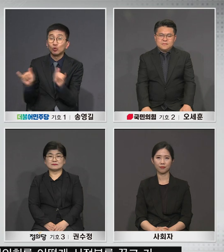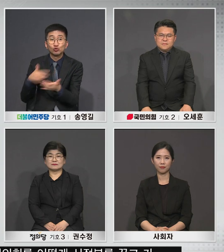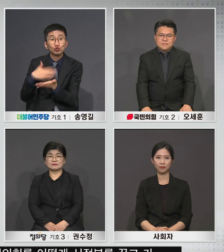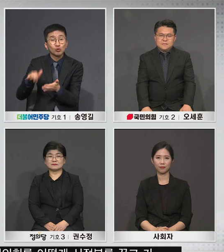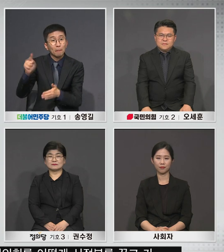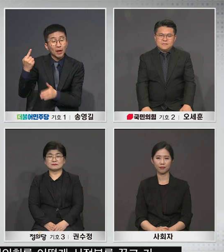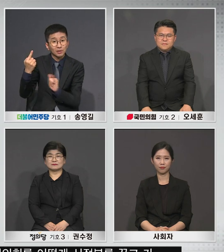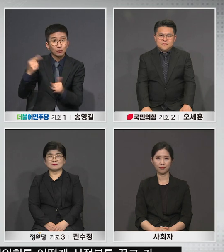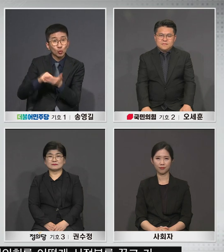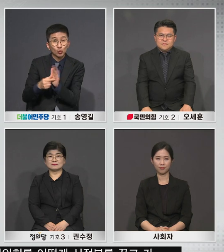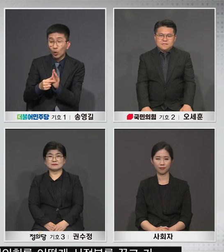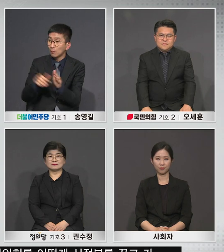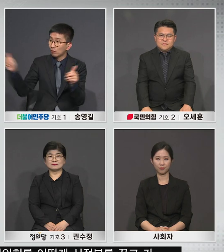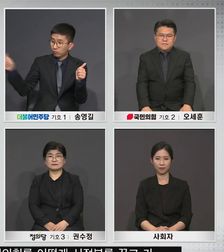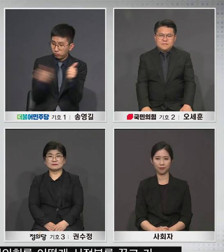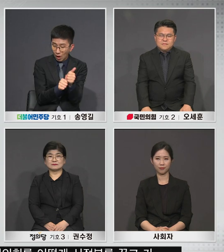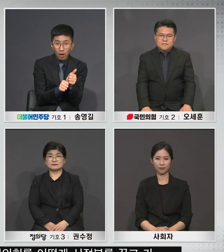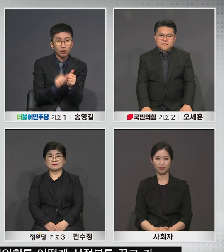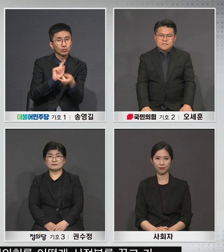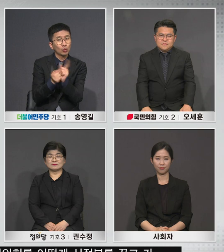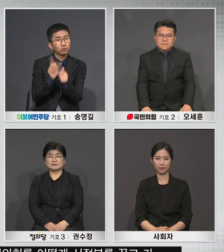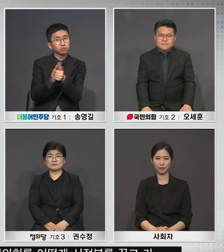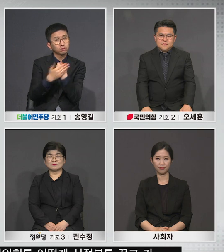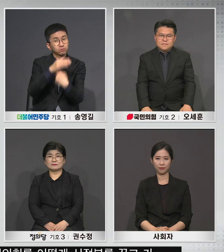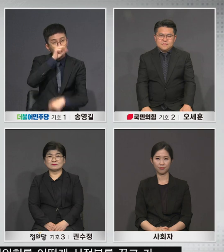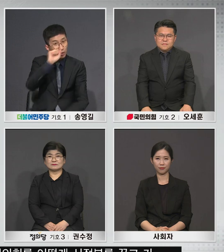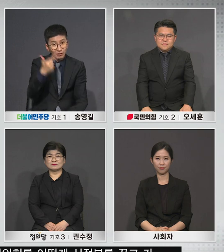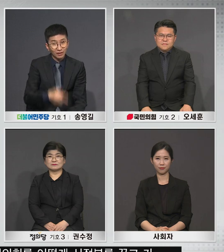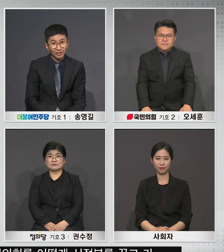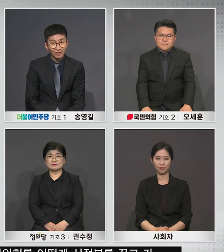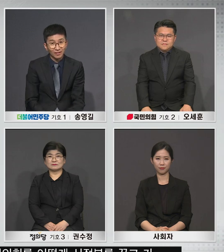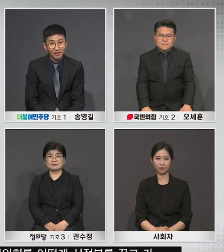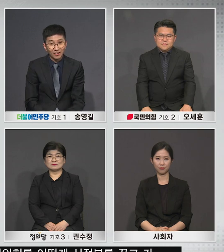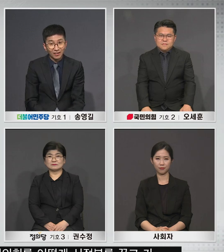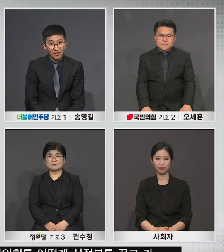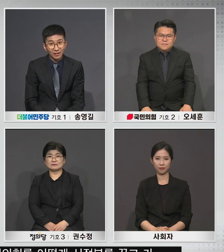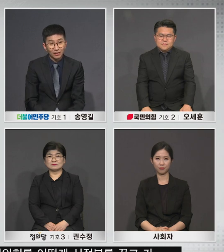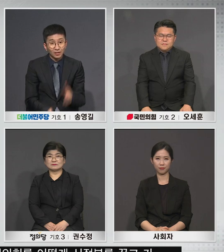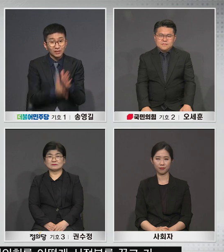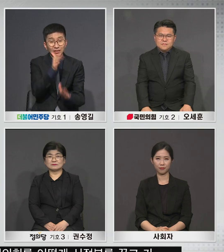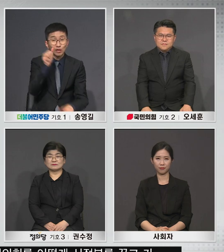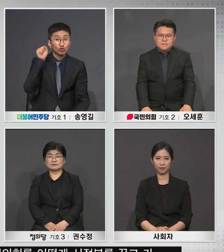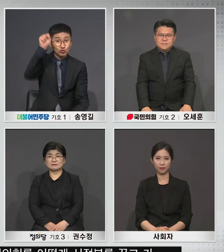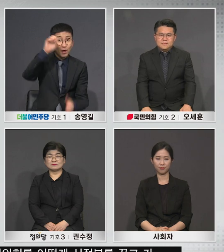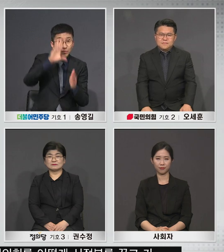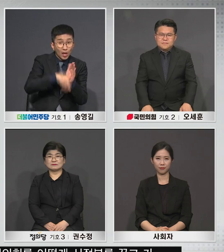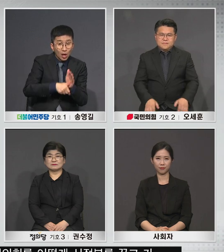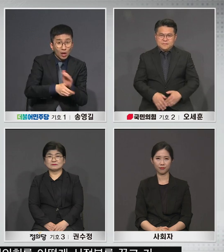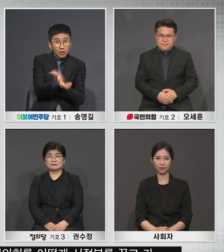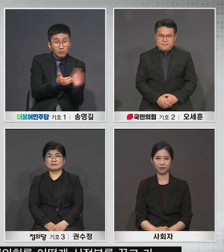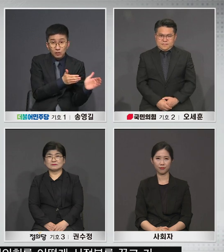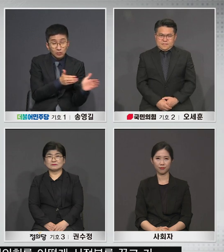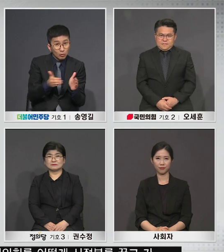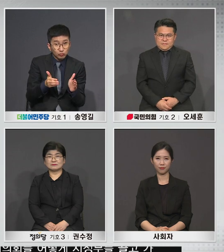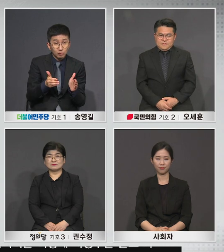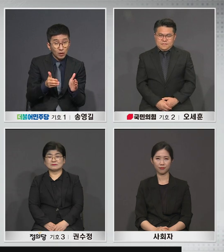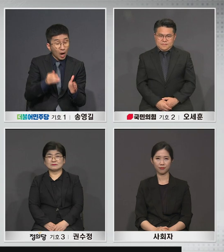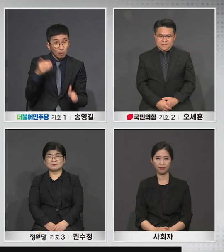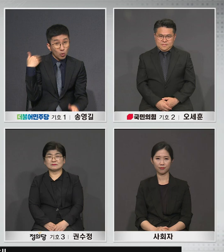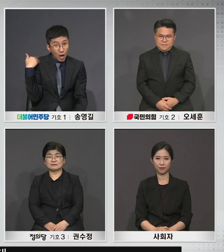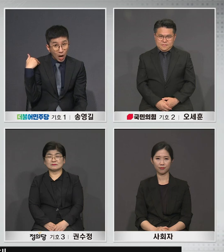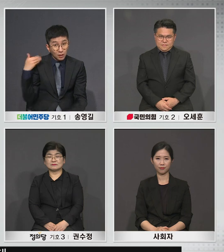후보한테 부시장 자리를 줘서 협치를 하는 것이 맞는 거 아니겠습니까? 시장 출마했을 때 이미 그런 시위의 상황을 모르고 출마했습니까?